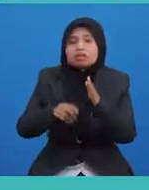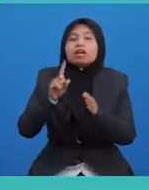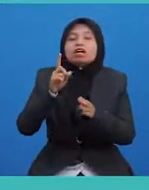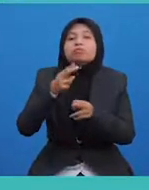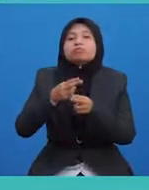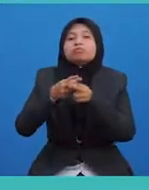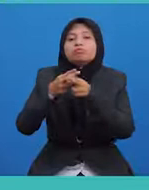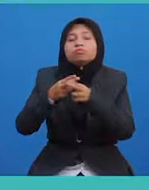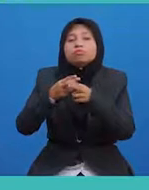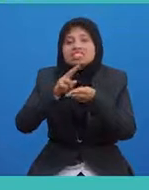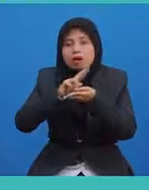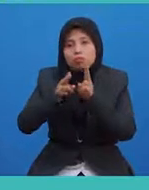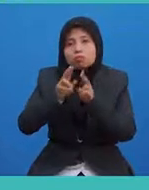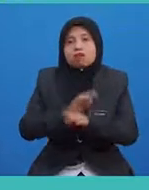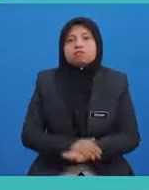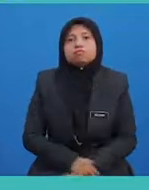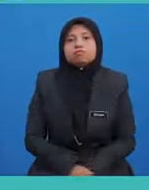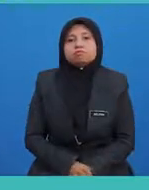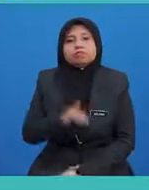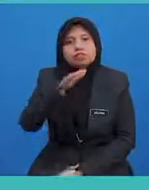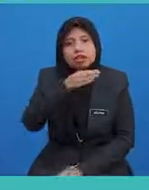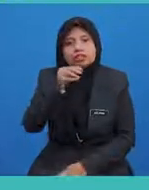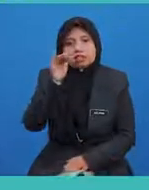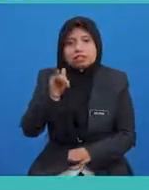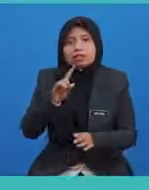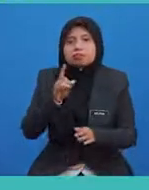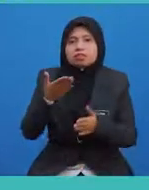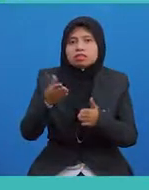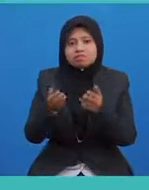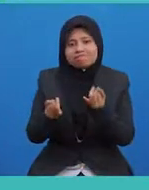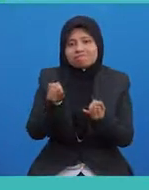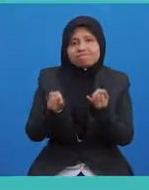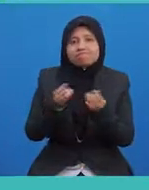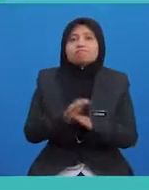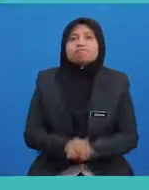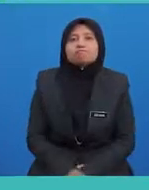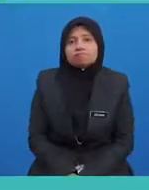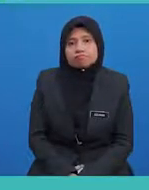mana tidak berubah atau malar? Dan yang manakah tidak konsisten?